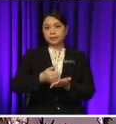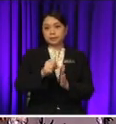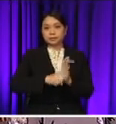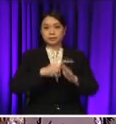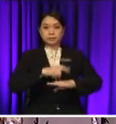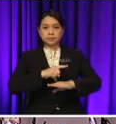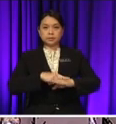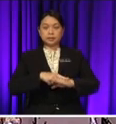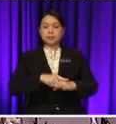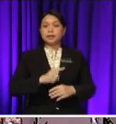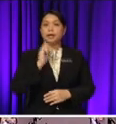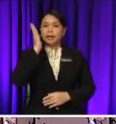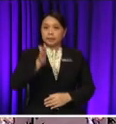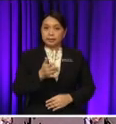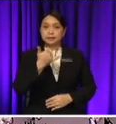kesalahan